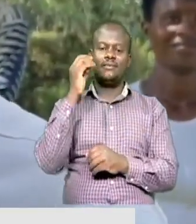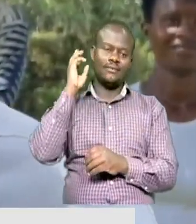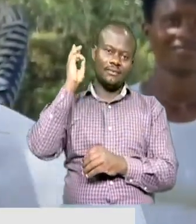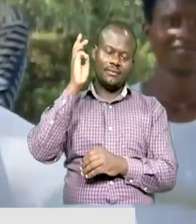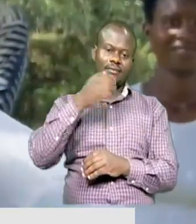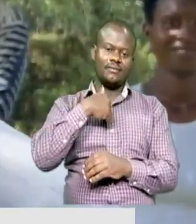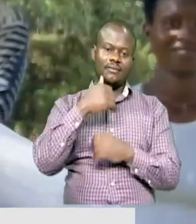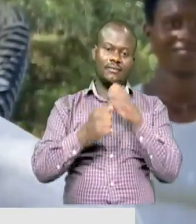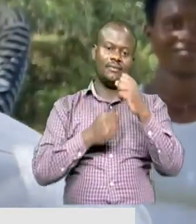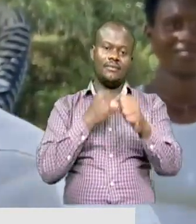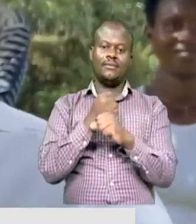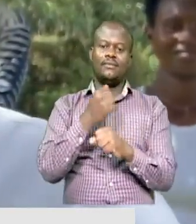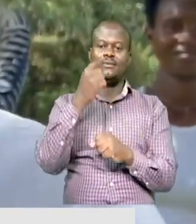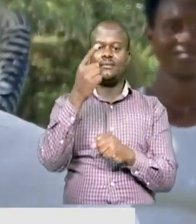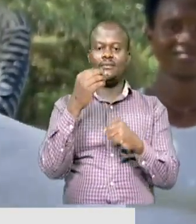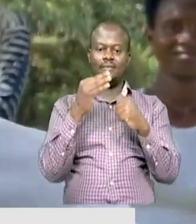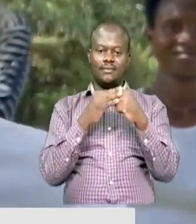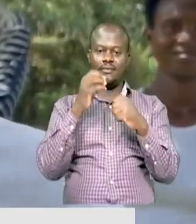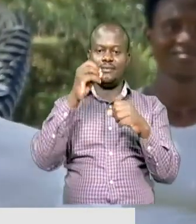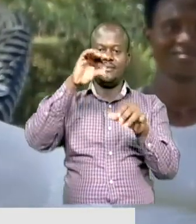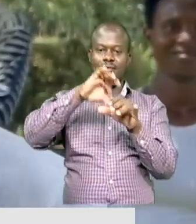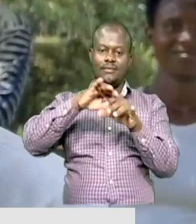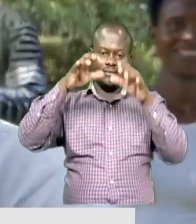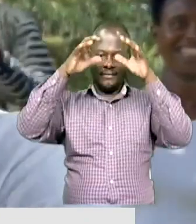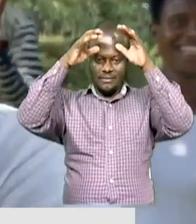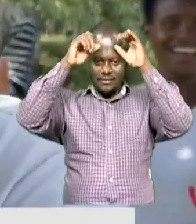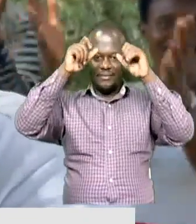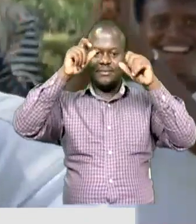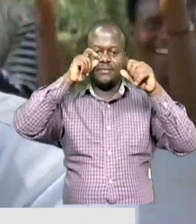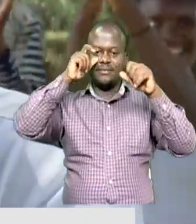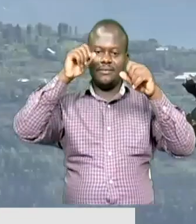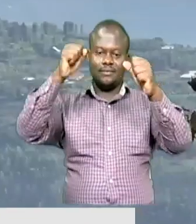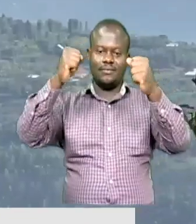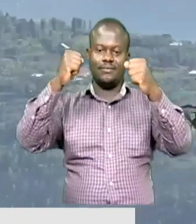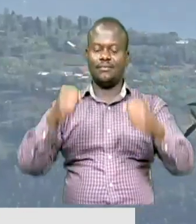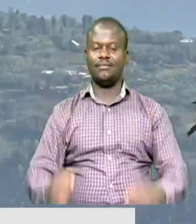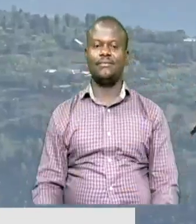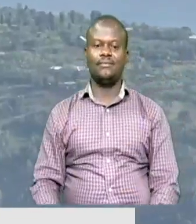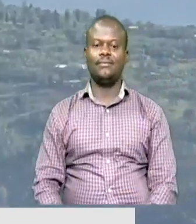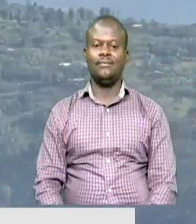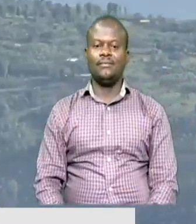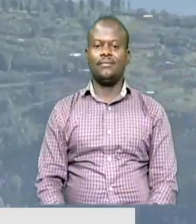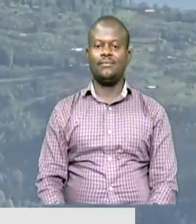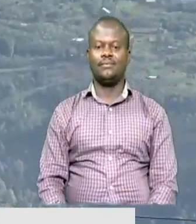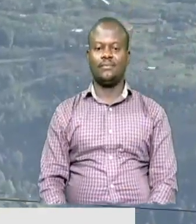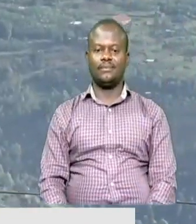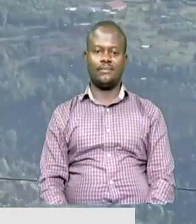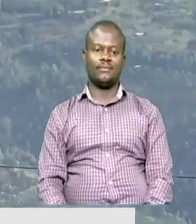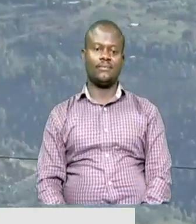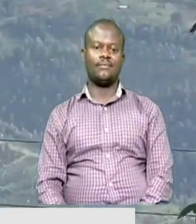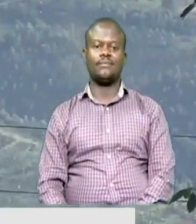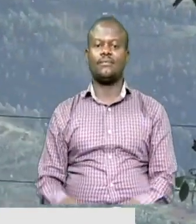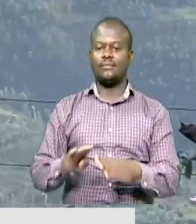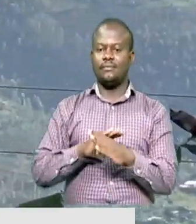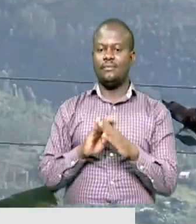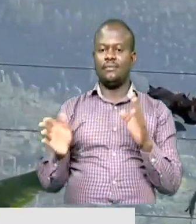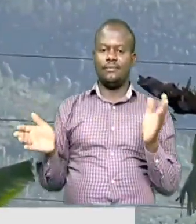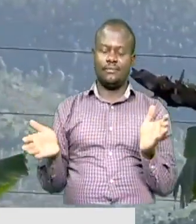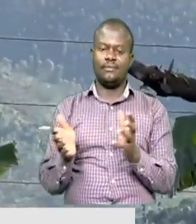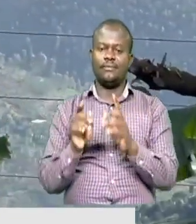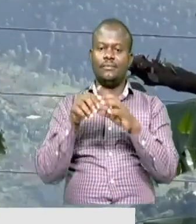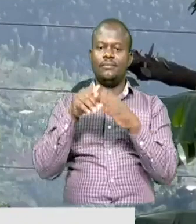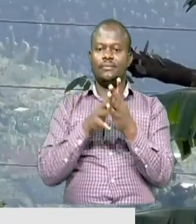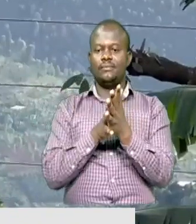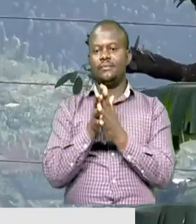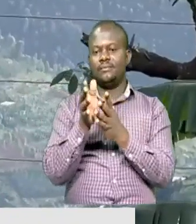imyaka 180 nkitora Paul Kagame. Rwose mumutubwire. Abashoramari baracyahamagarwa ngo bajye gushora imari